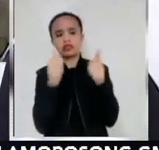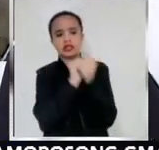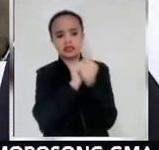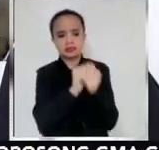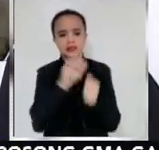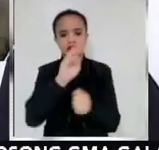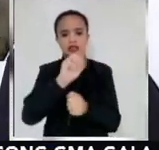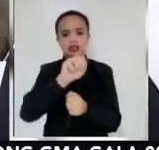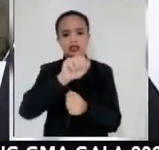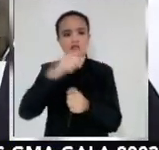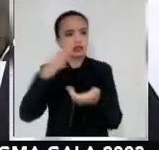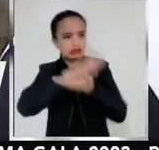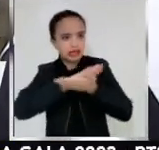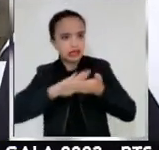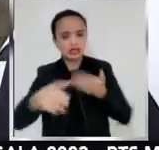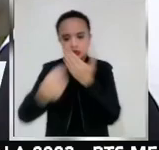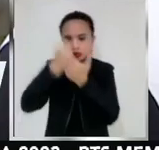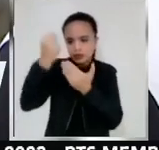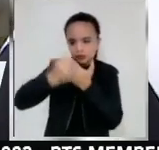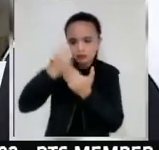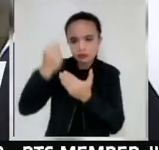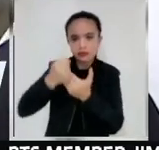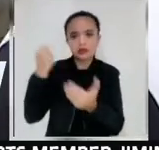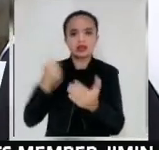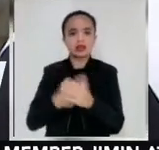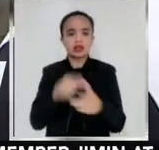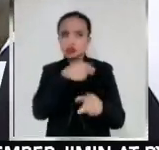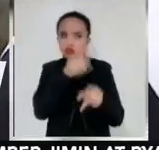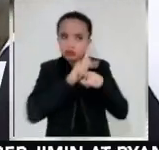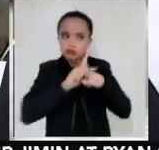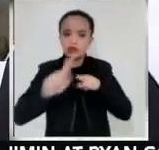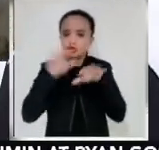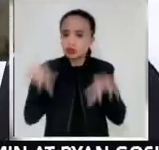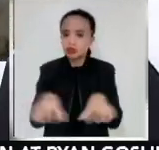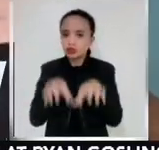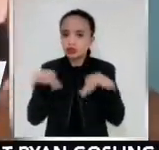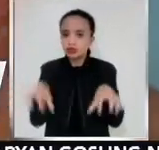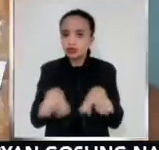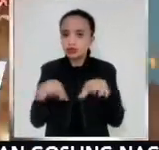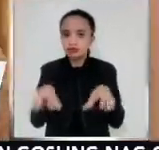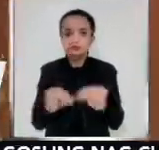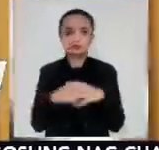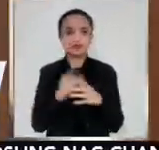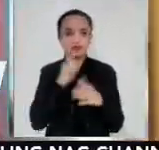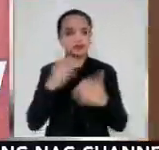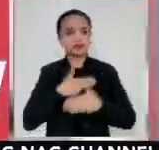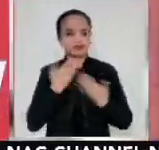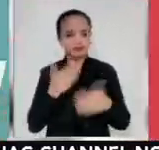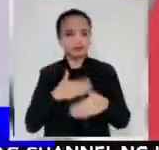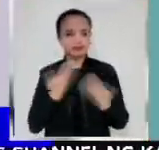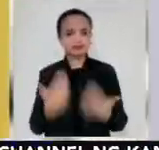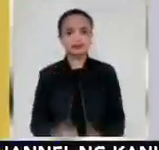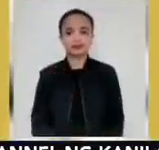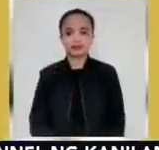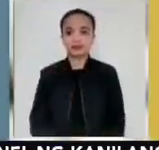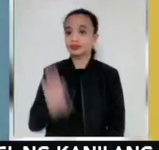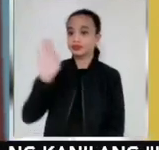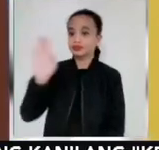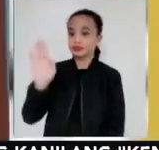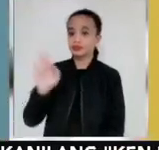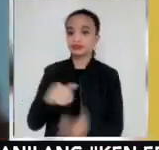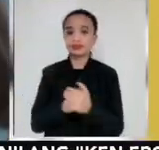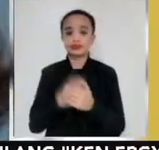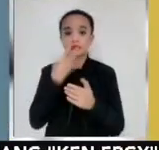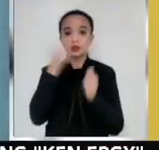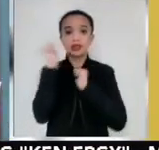earth. Is very professional din sa trabaho niya. So, sobrang nakakatuwa po. Ang kanilang co-star naman na si Katrina